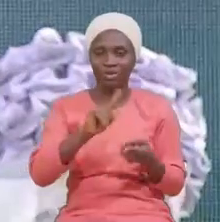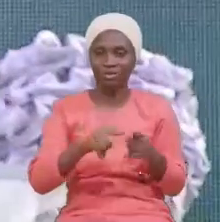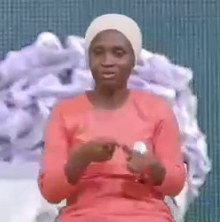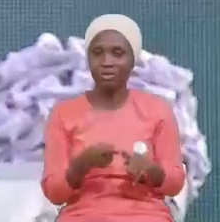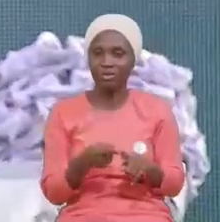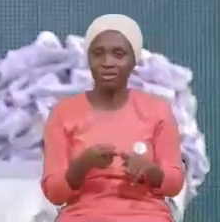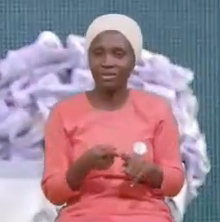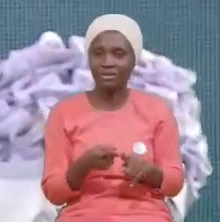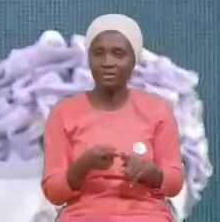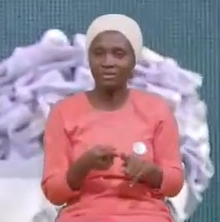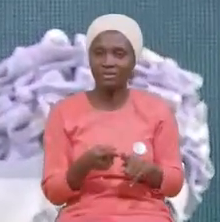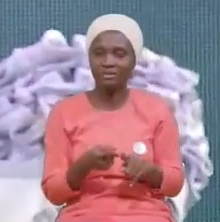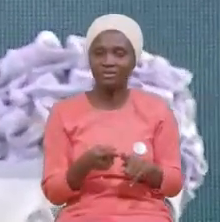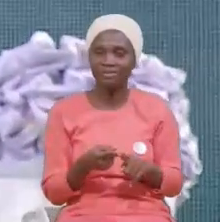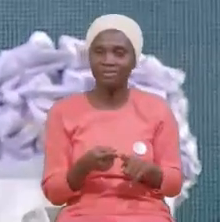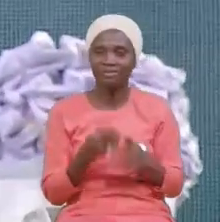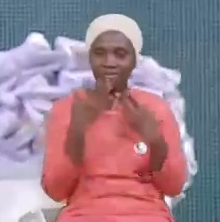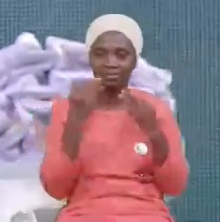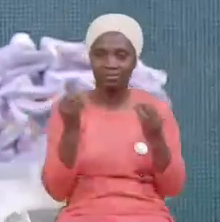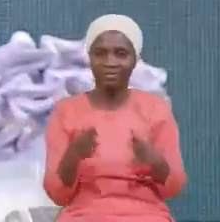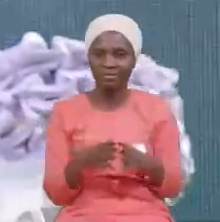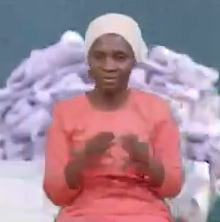Merci beaucoup.